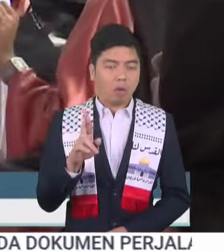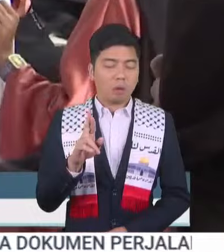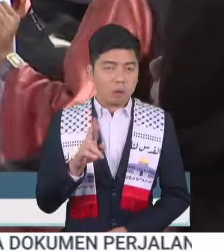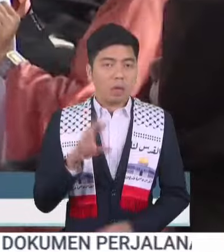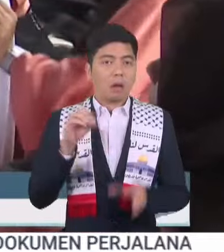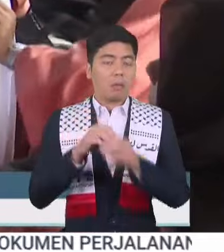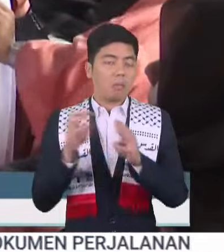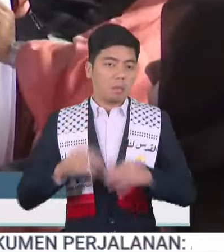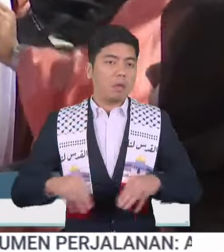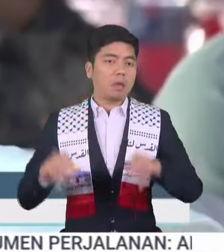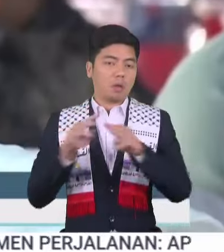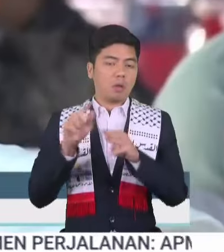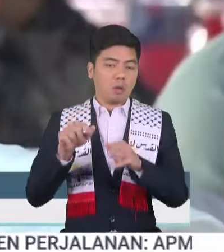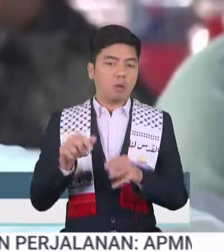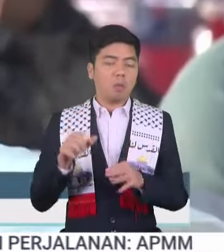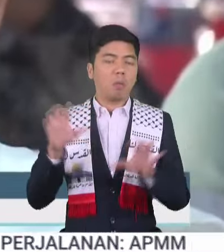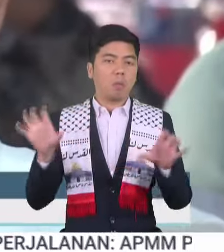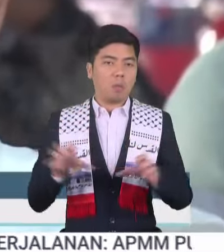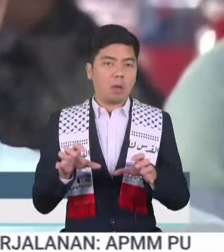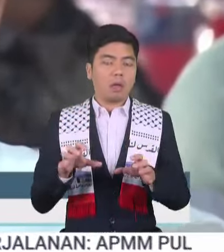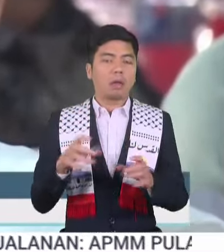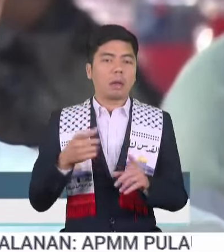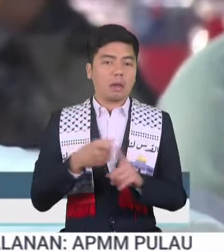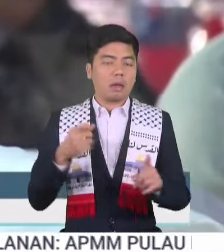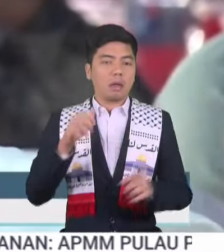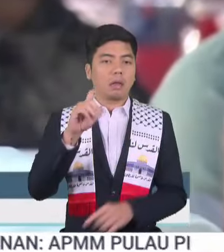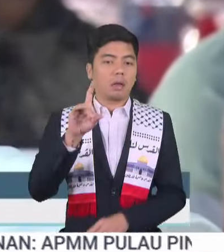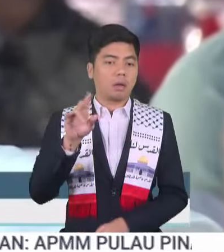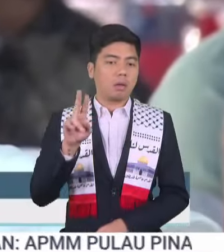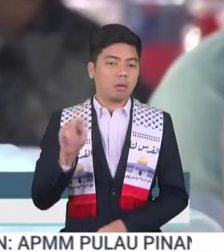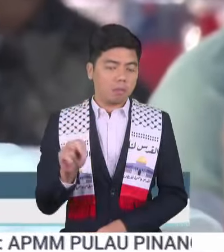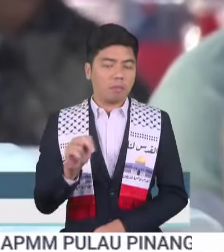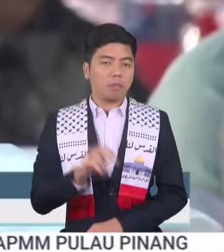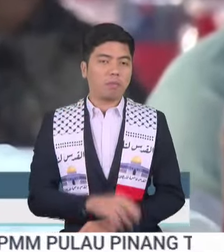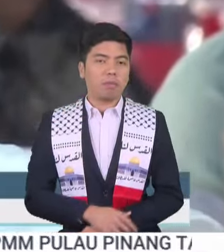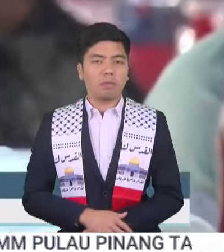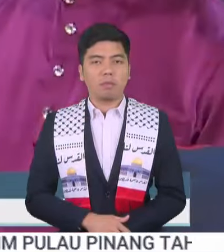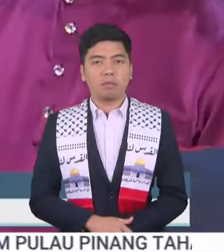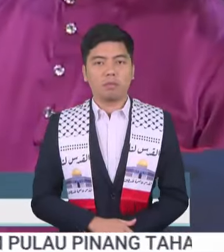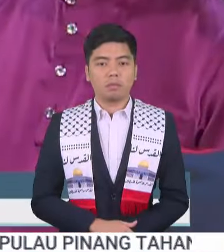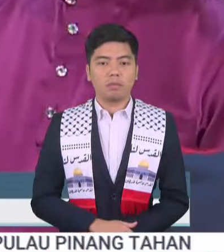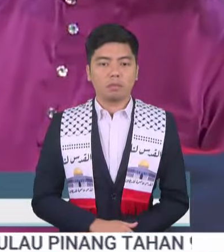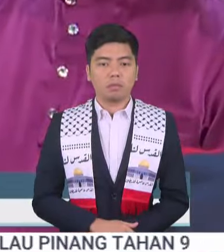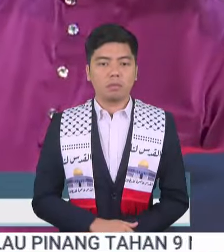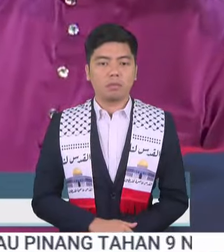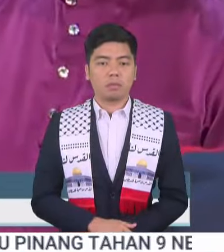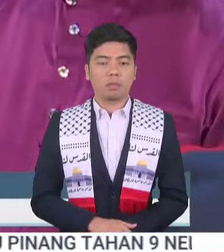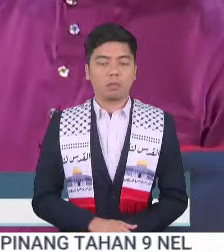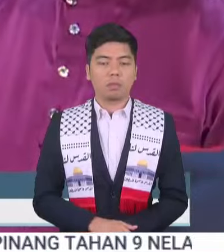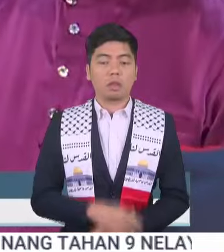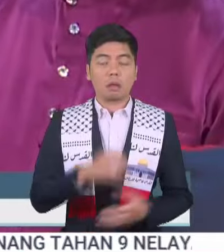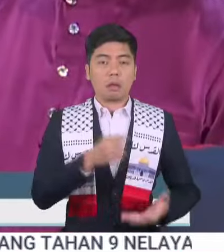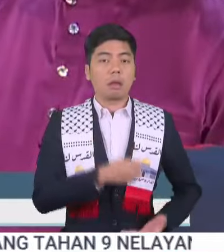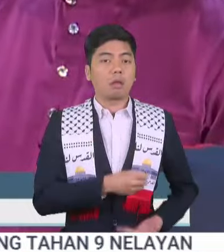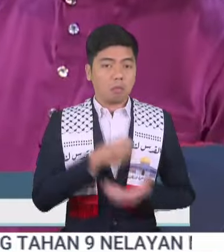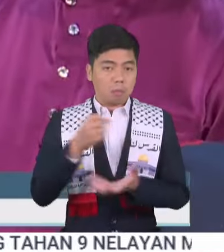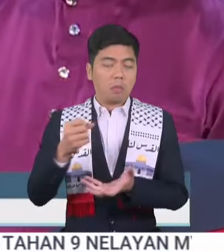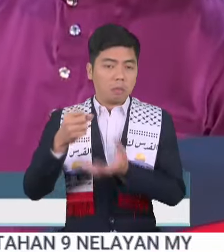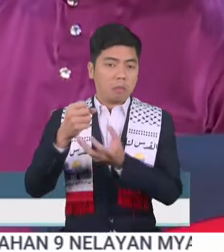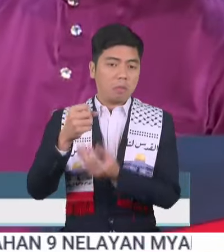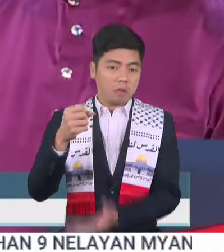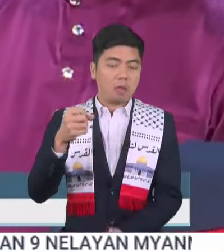masjid berkenaan disambut baik Adun Klias Datuk Isnin Aliasni. Sumbangan ataupun peruntukan yang beliau